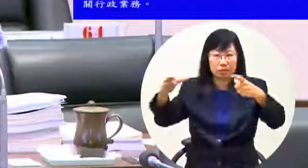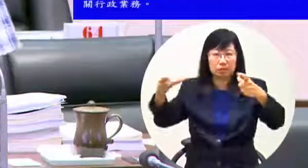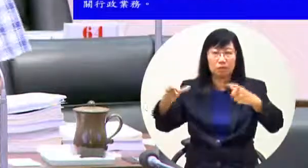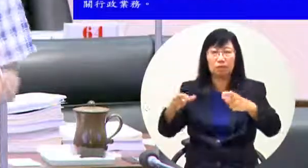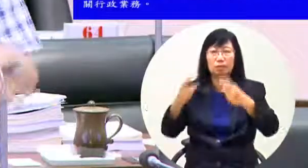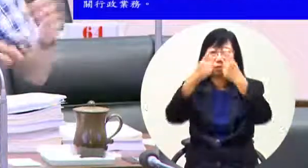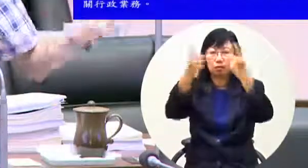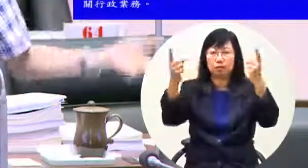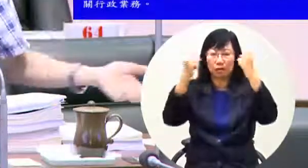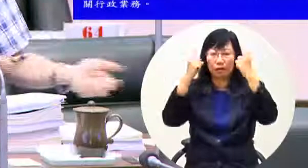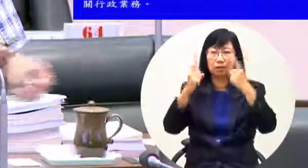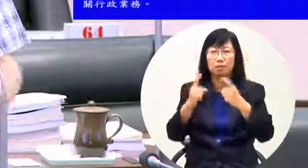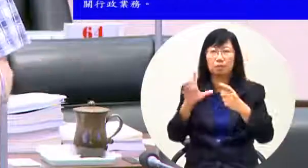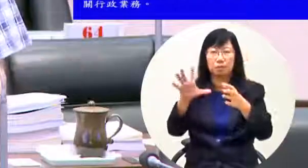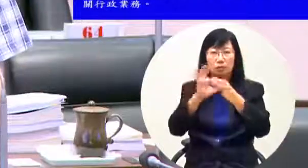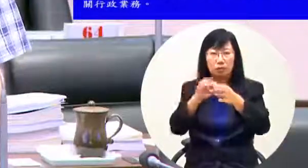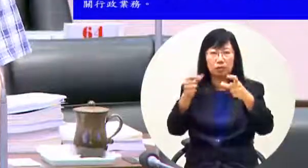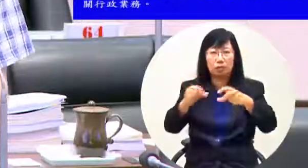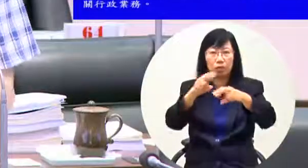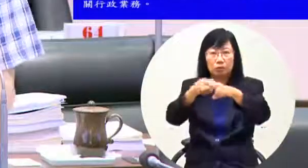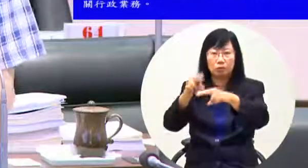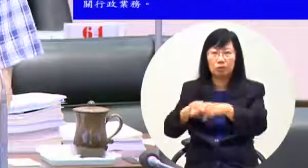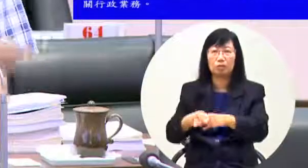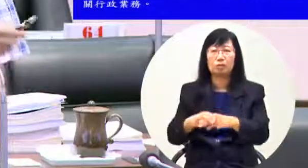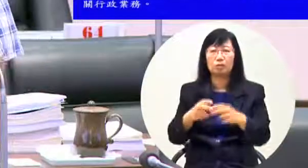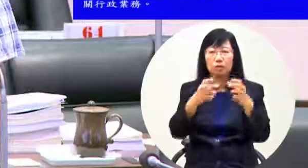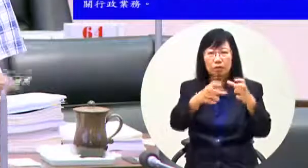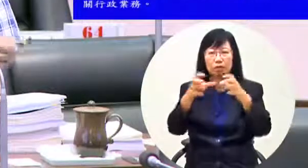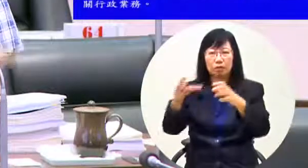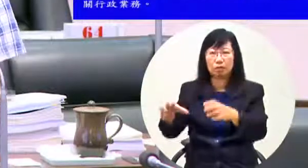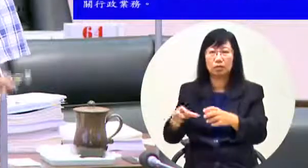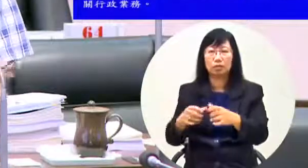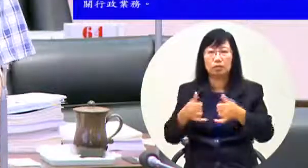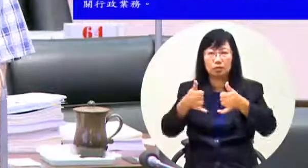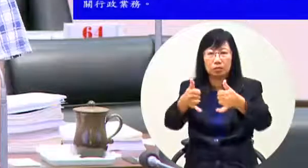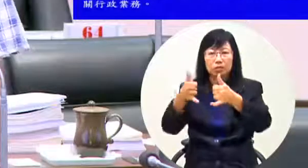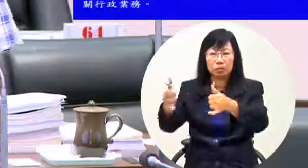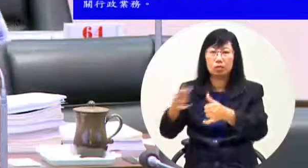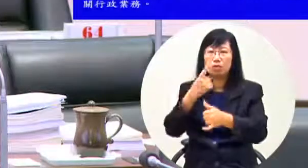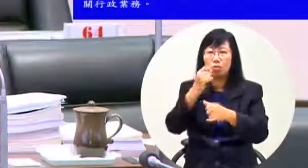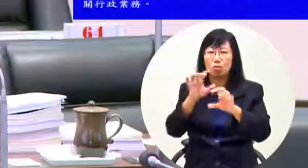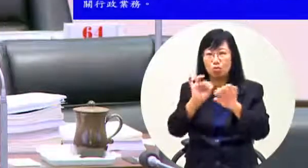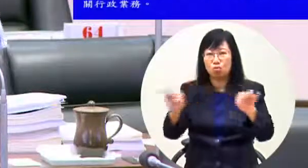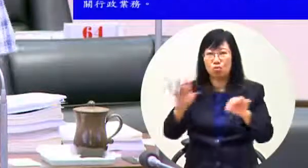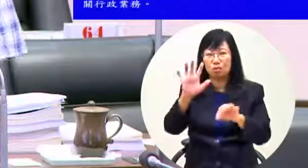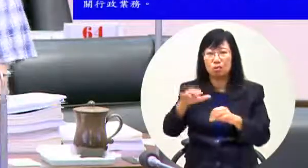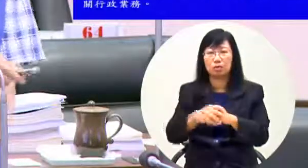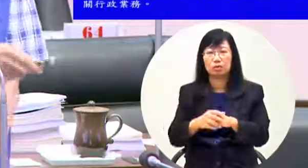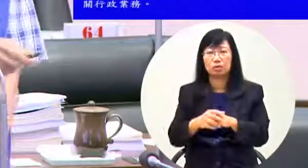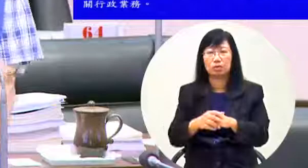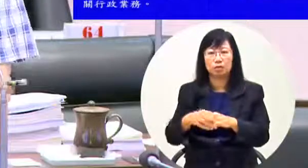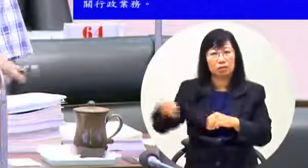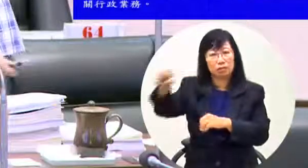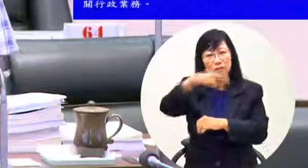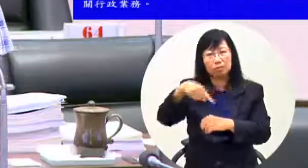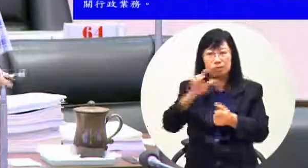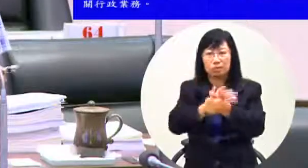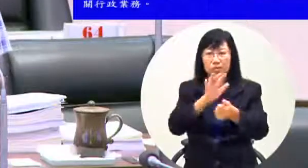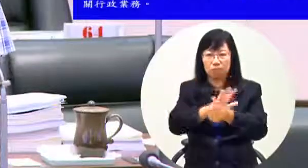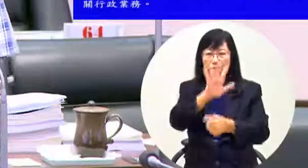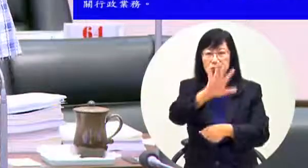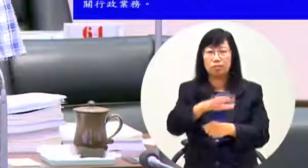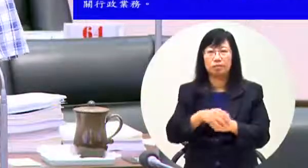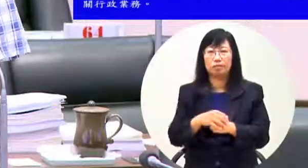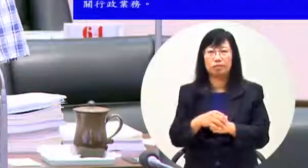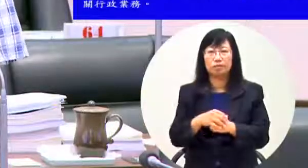路、公园、绿地等等的，我们全部都帮忙了。结果要一个活